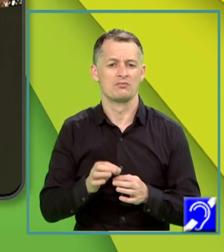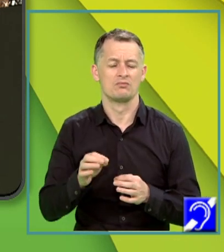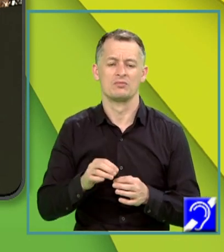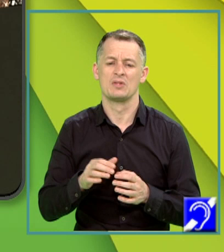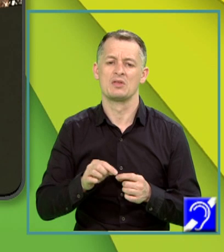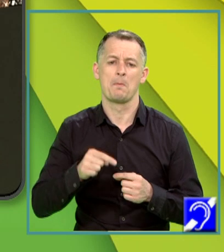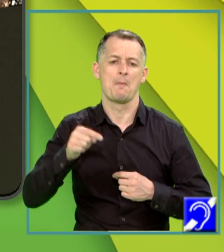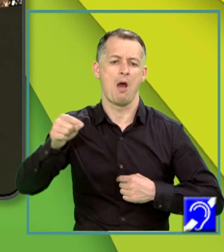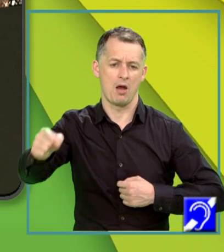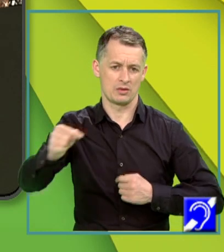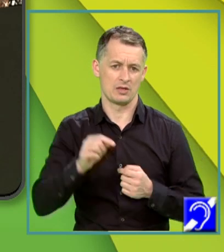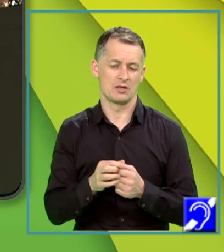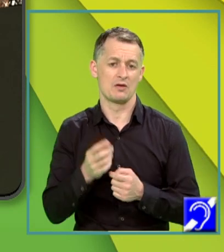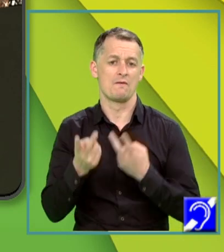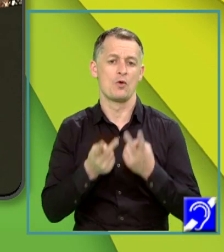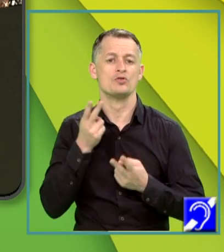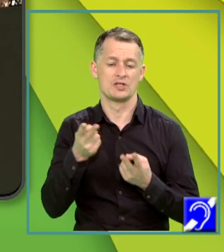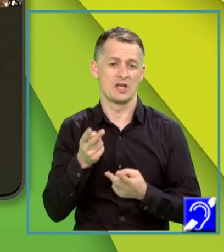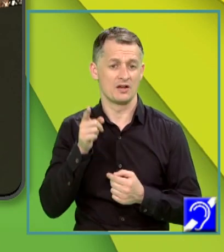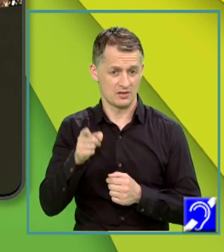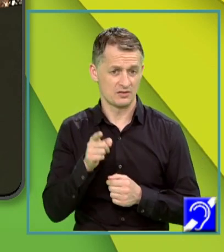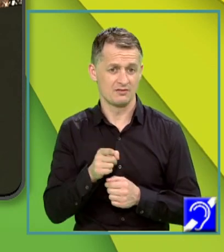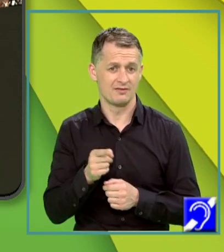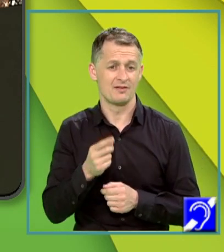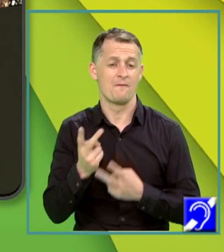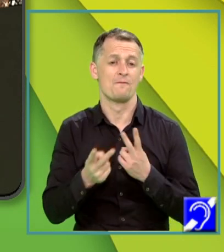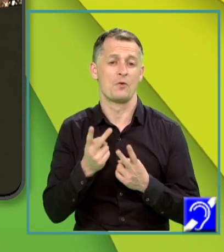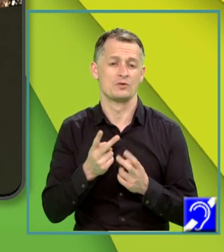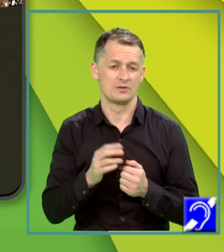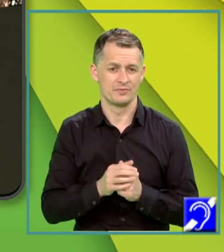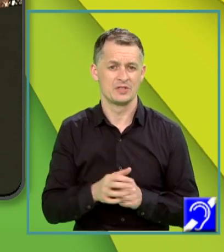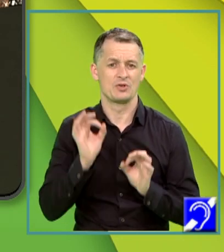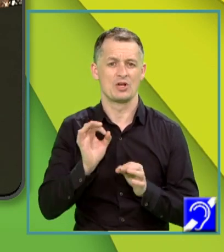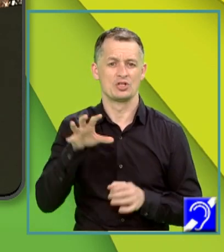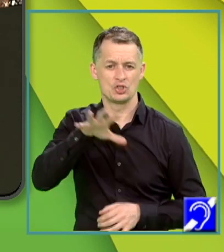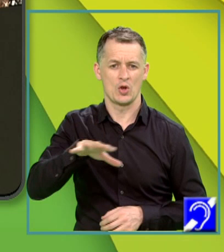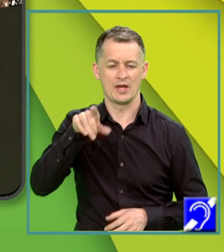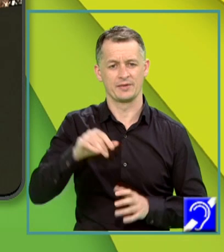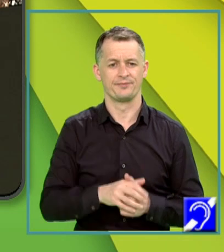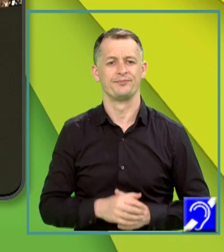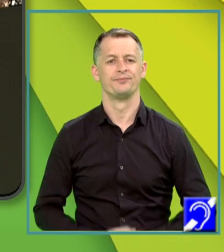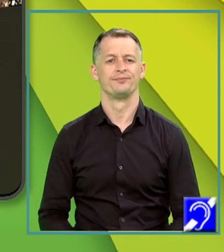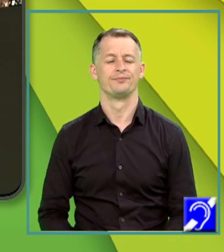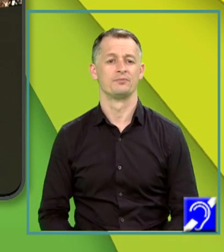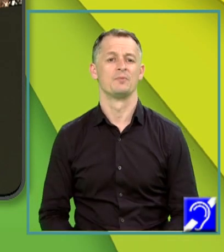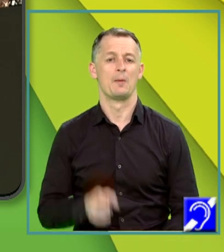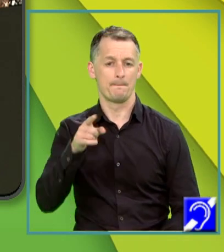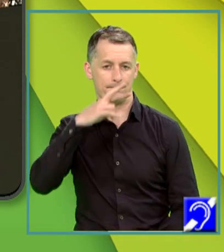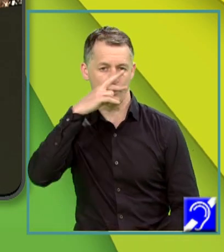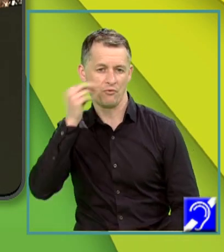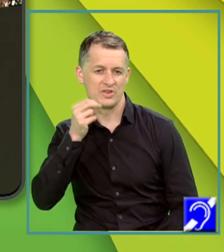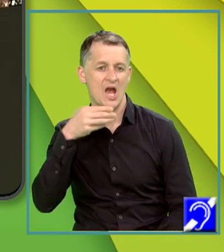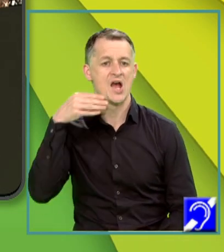interne de fier care se exploatează din această zonă cu precădere astfel că el profite de